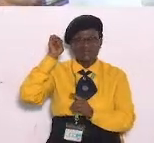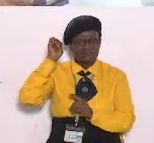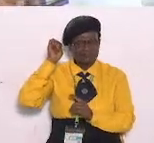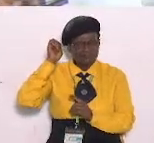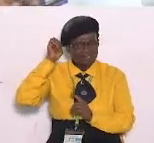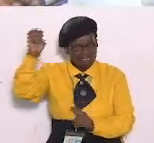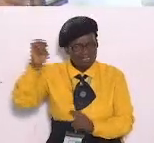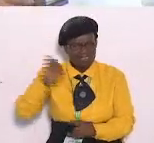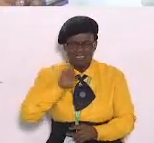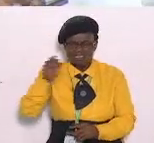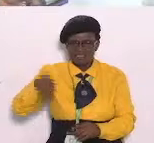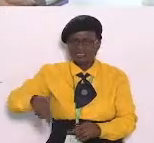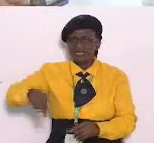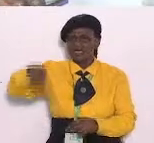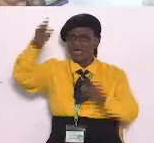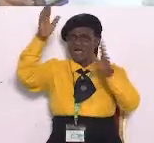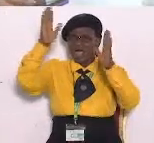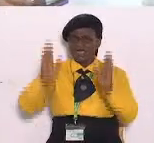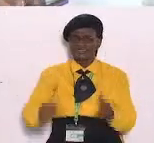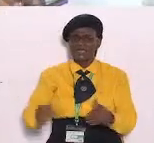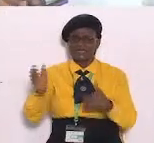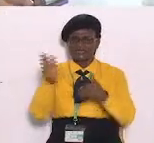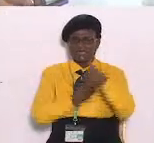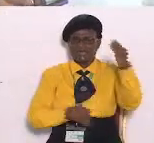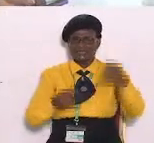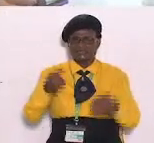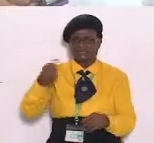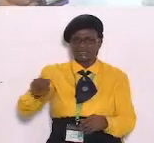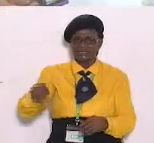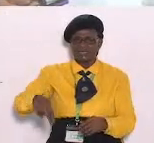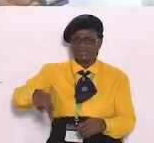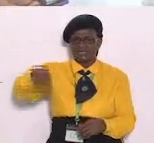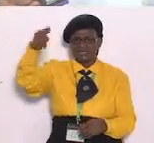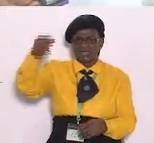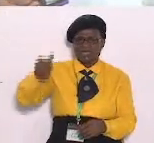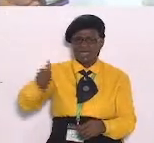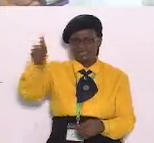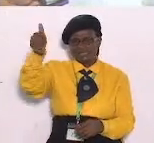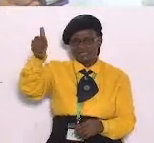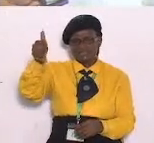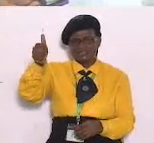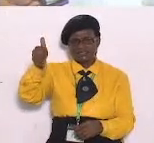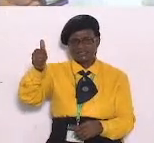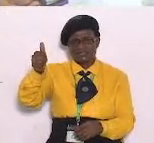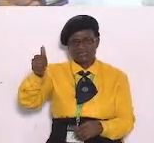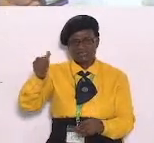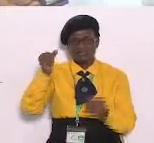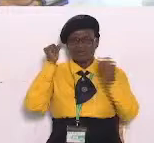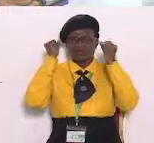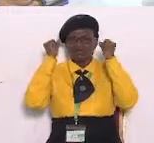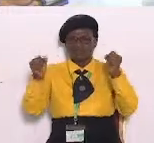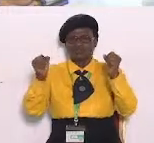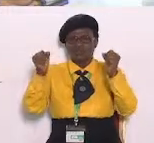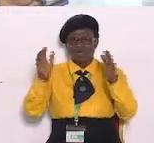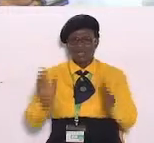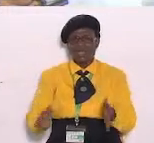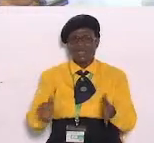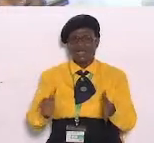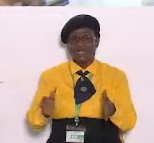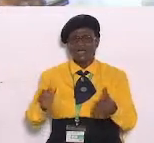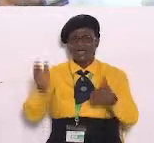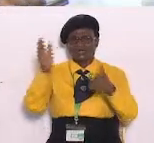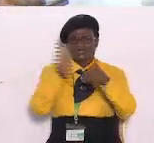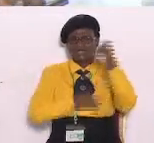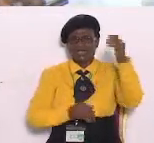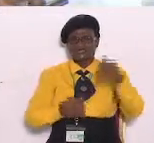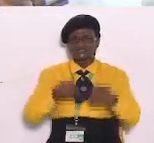plaît il est plus haut que le haut le plus haut fort